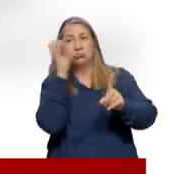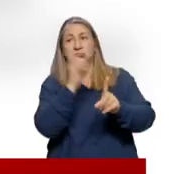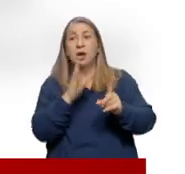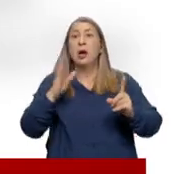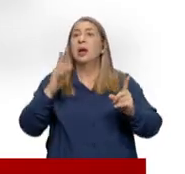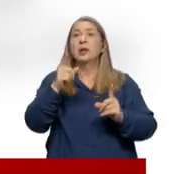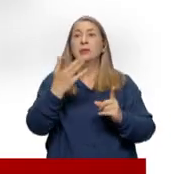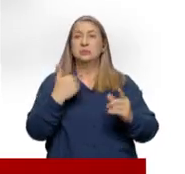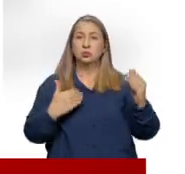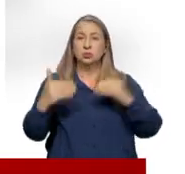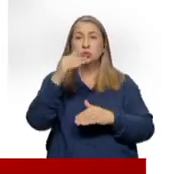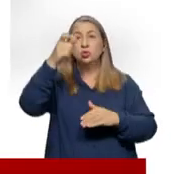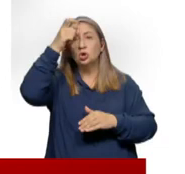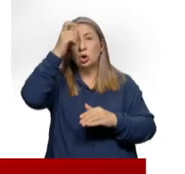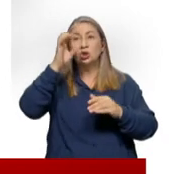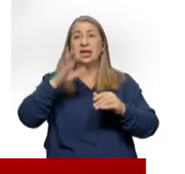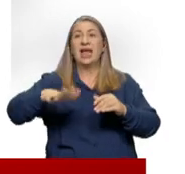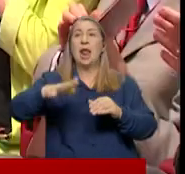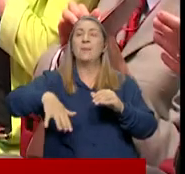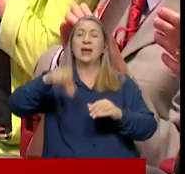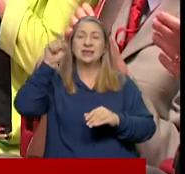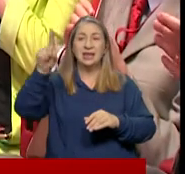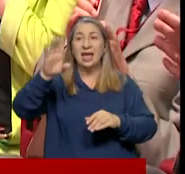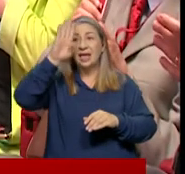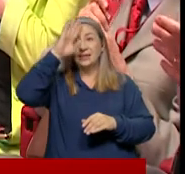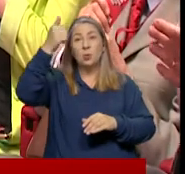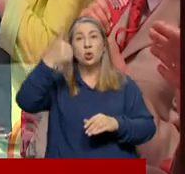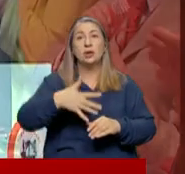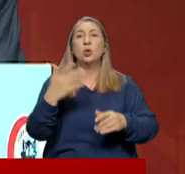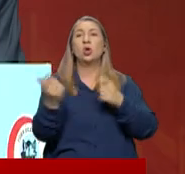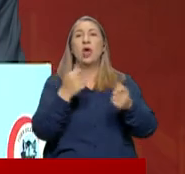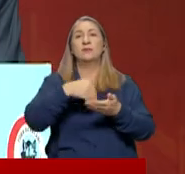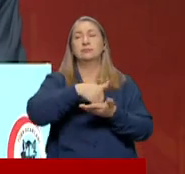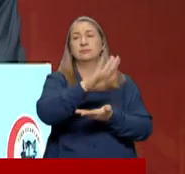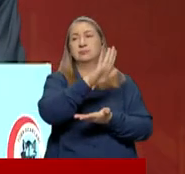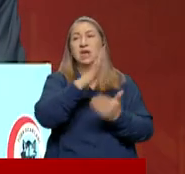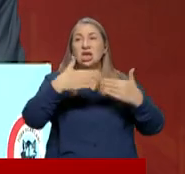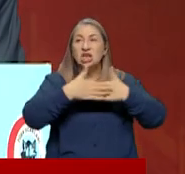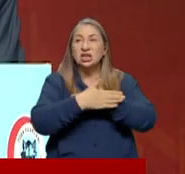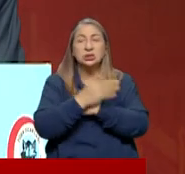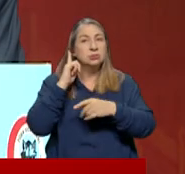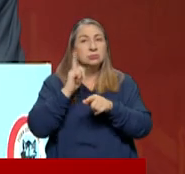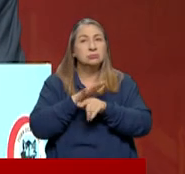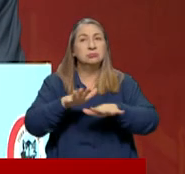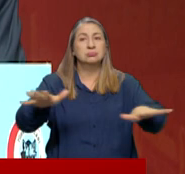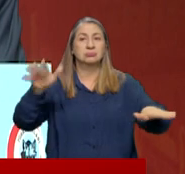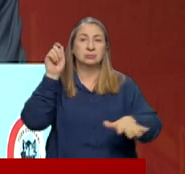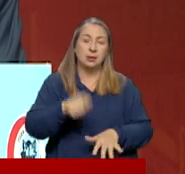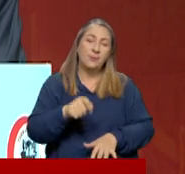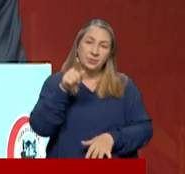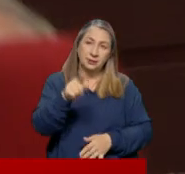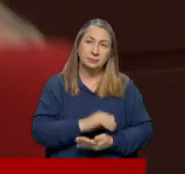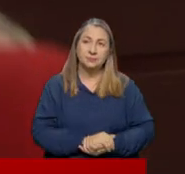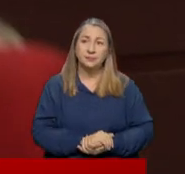siyaset üstü desede Türk Ocakları Genel Merkezi Istanbul yönetimini görevden aldığını gece yarısı sosyal medya